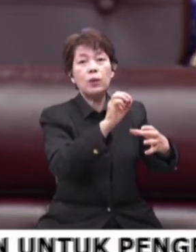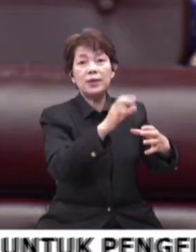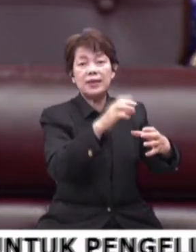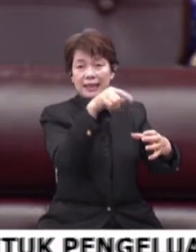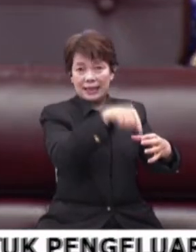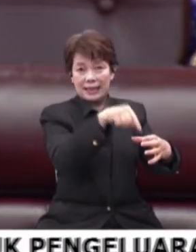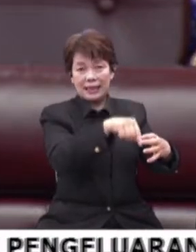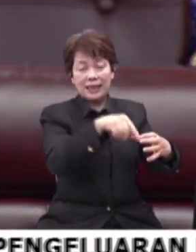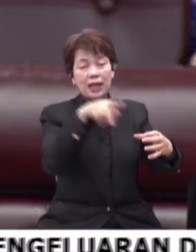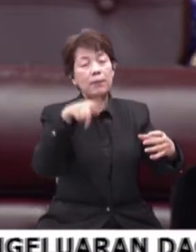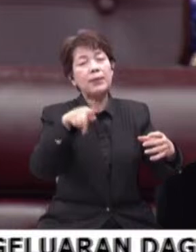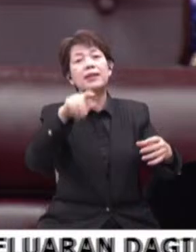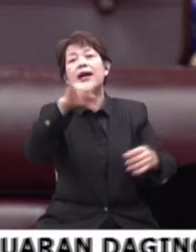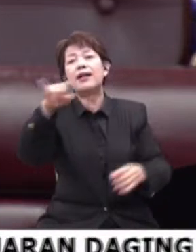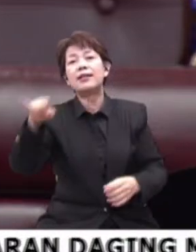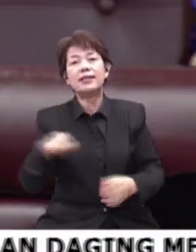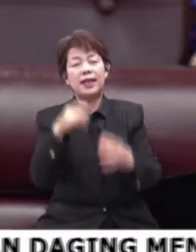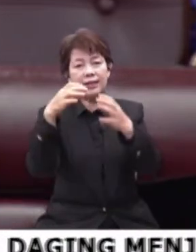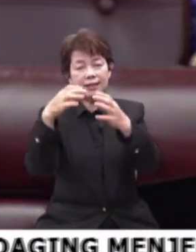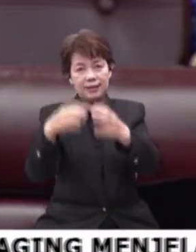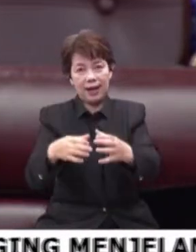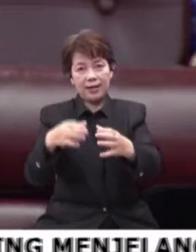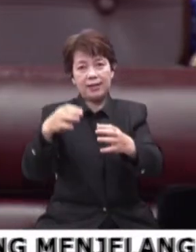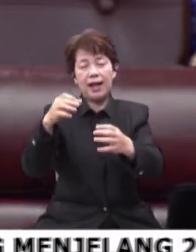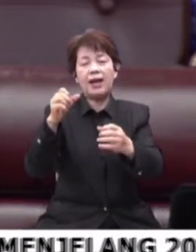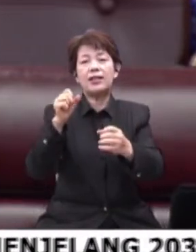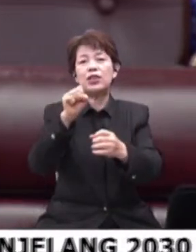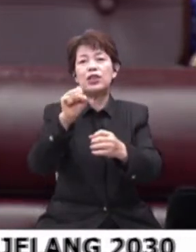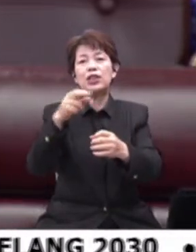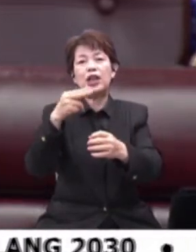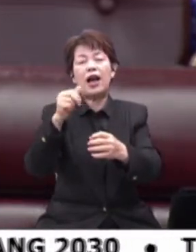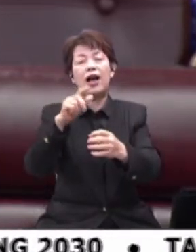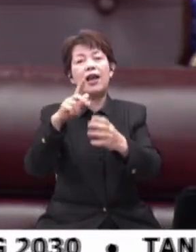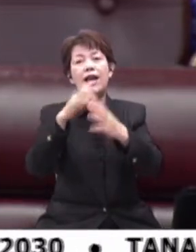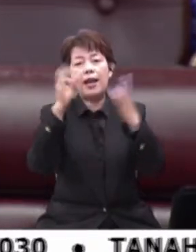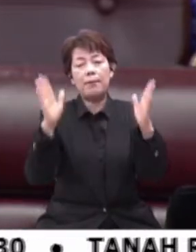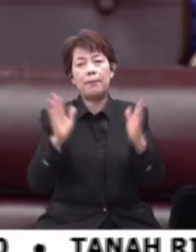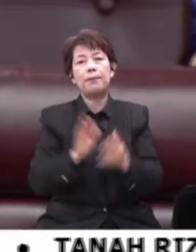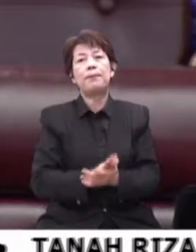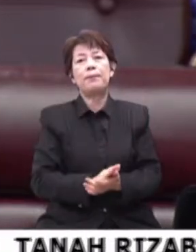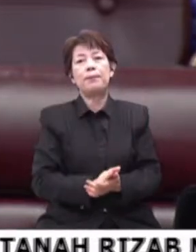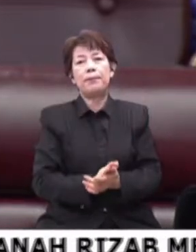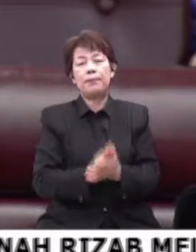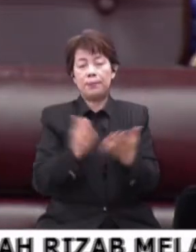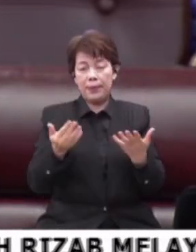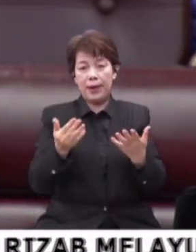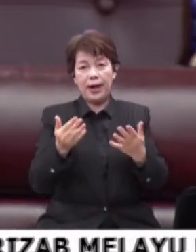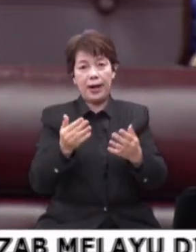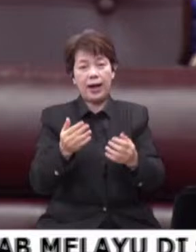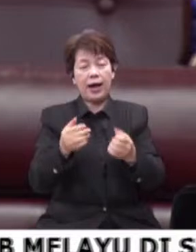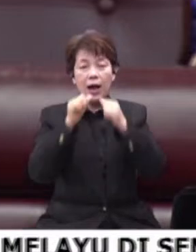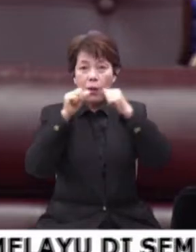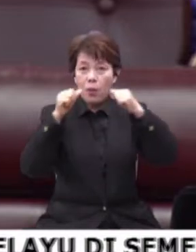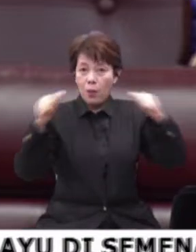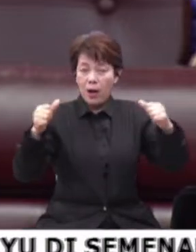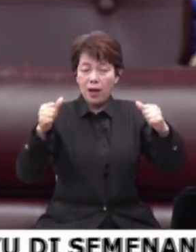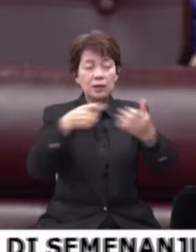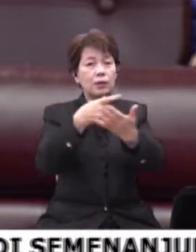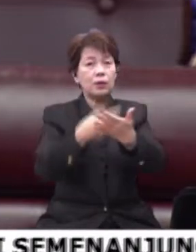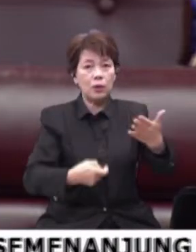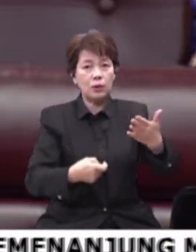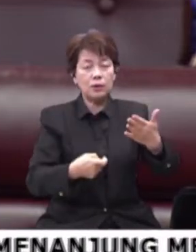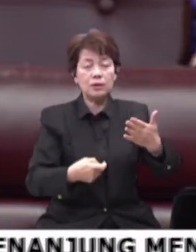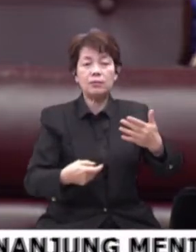di Petaling Jaya dan Syekh alam bagi menggalakkan penggunaan pengangkutan awan dengan kos yang lebih menjimatkan